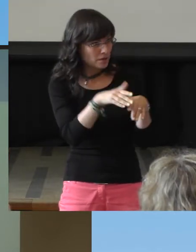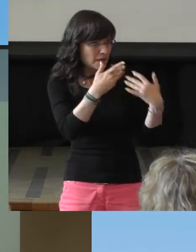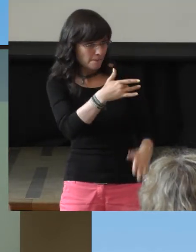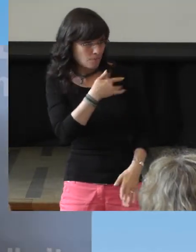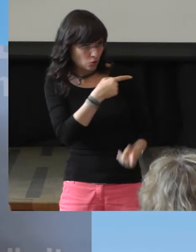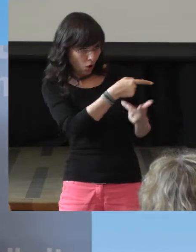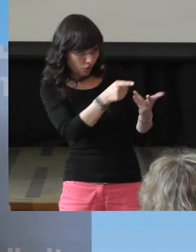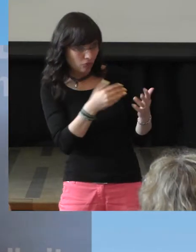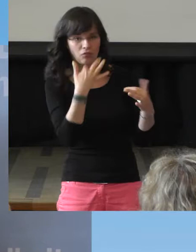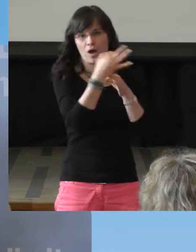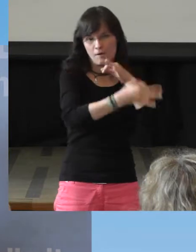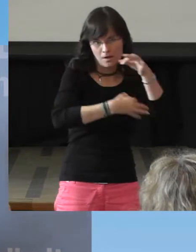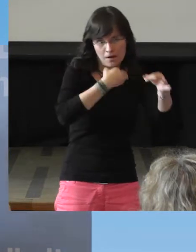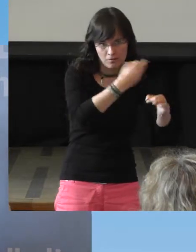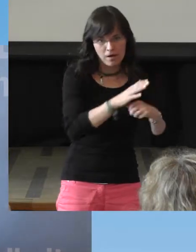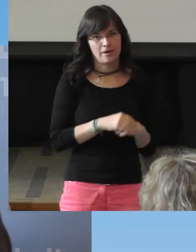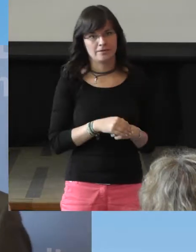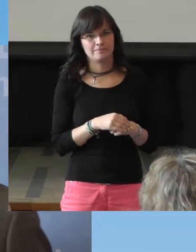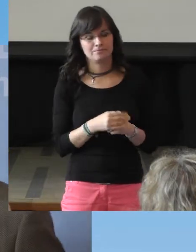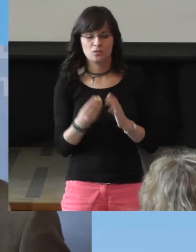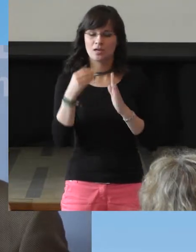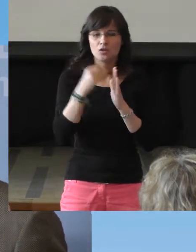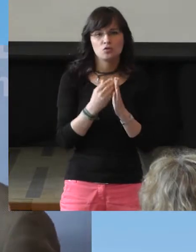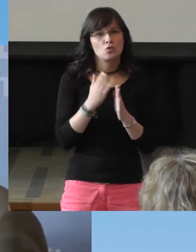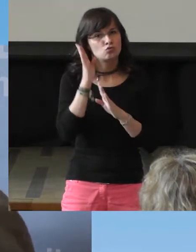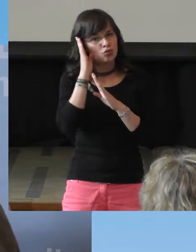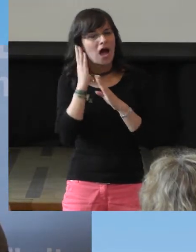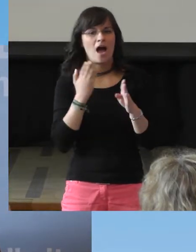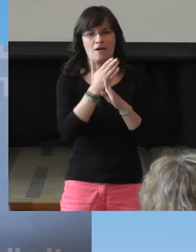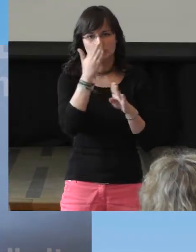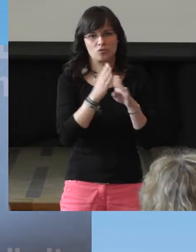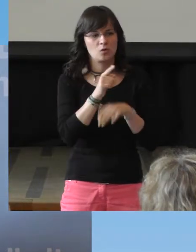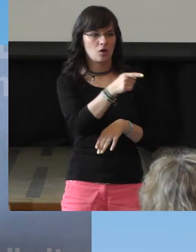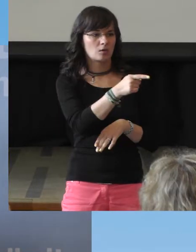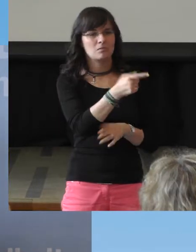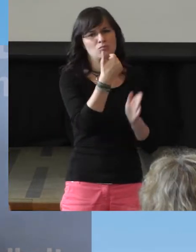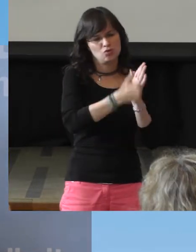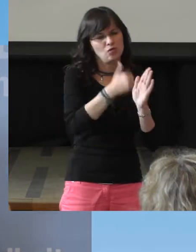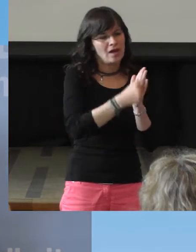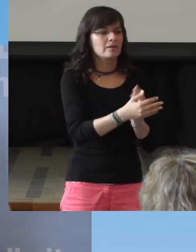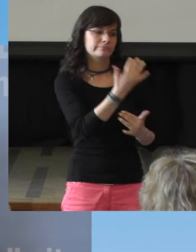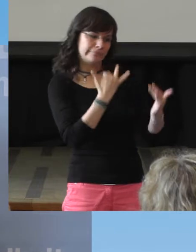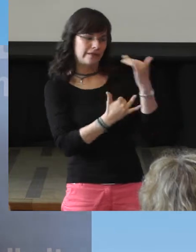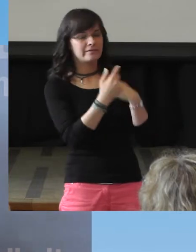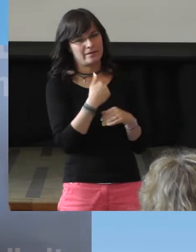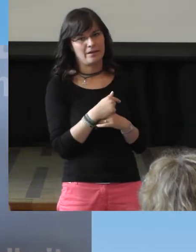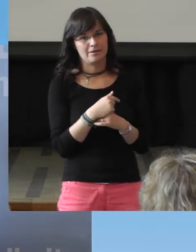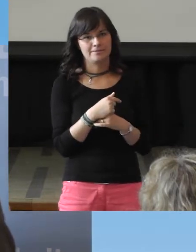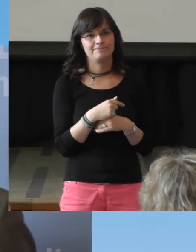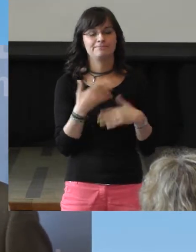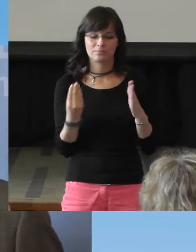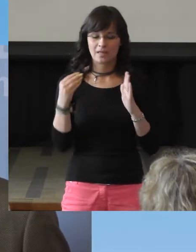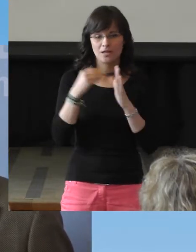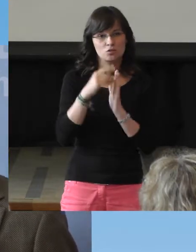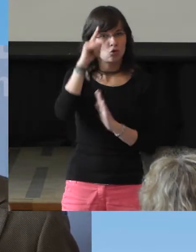sind. Charakteristisch ist eine Schlafstörung, die der Patient sicherlich sehr ausführlich schildern kann. Der neurologische